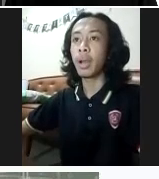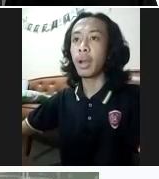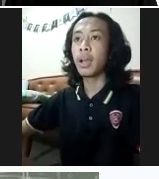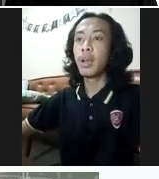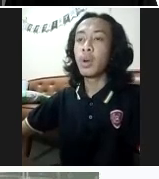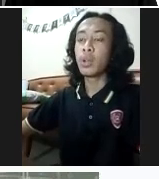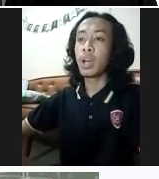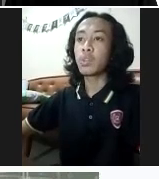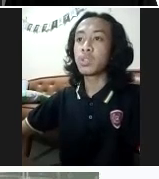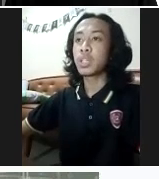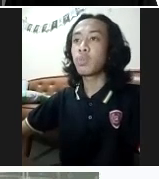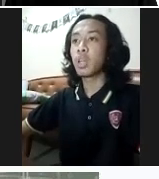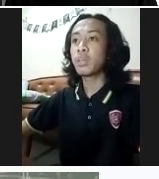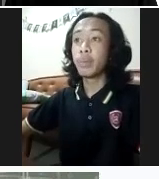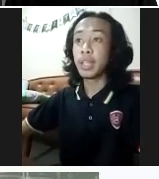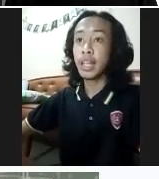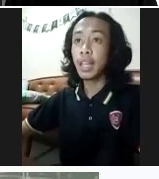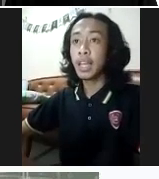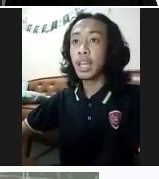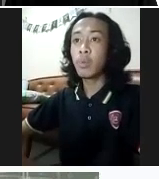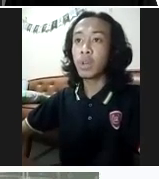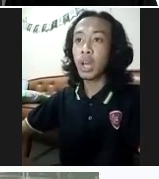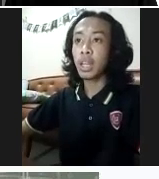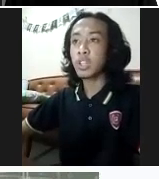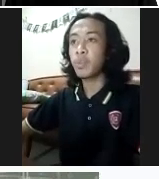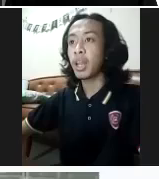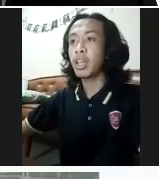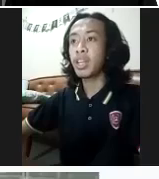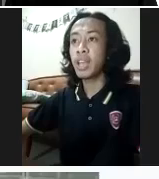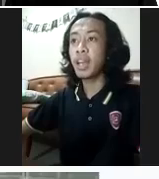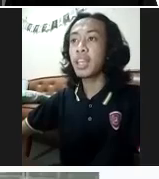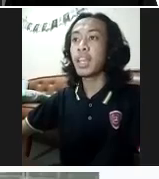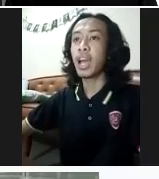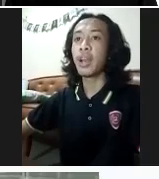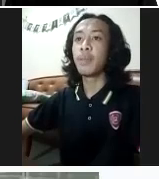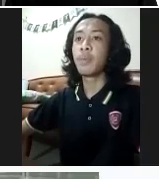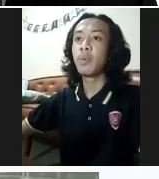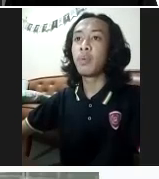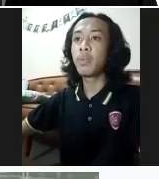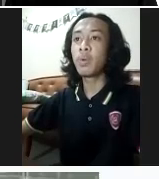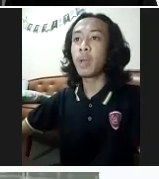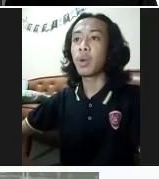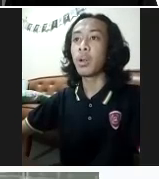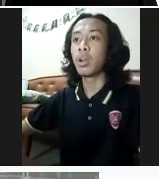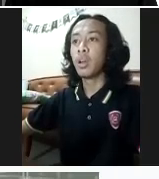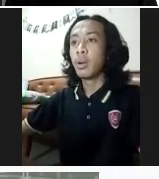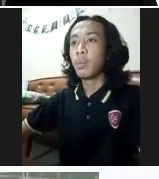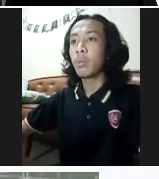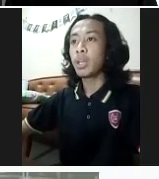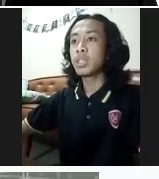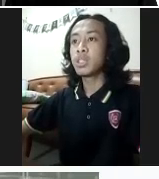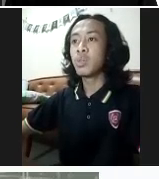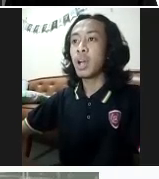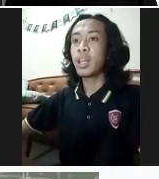mana dengan konsep brutalisme Brazil yang menunjukkan tanda kesopanan yang diinginkan maupun melalui penggunaan beton. Paulo